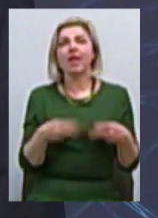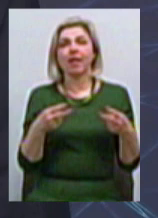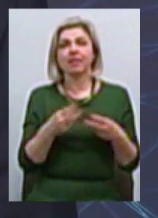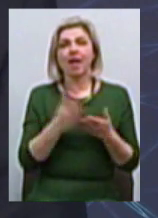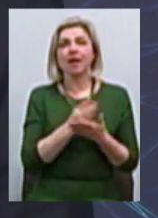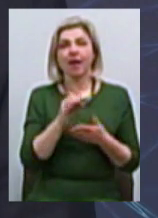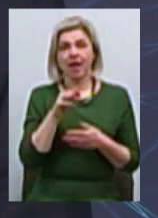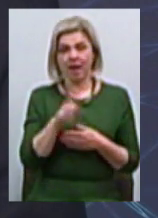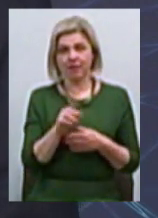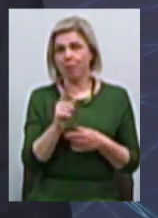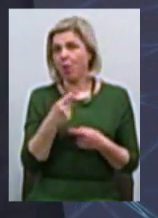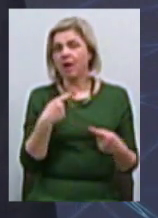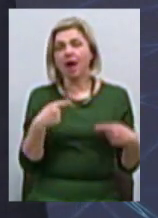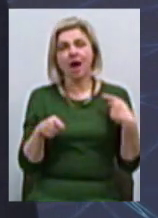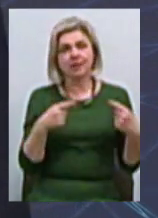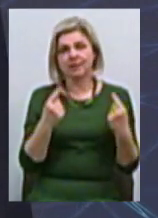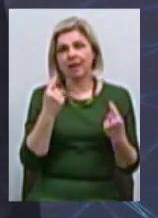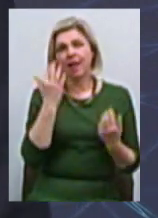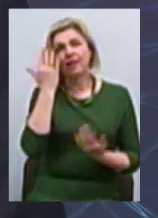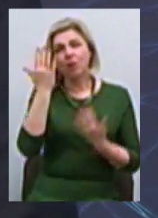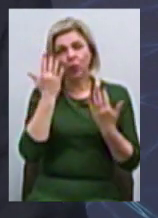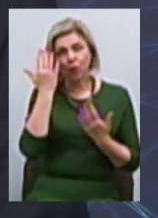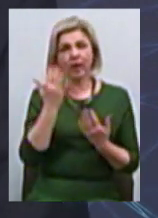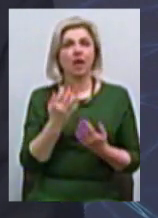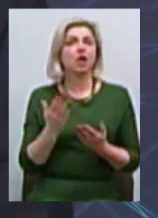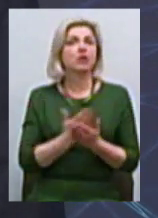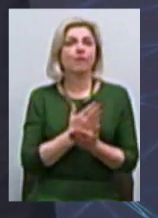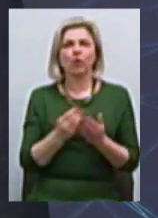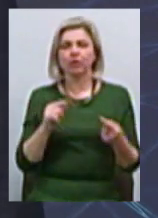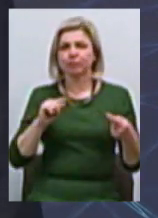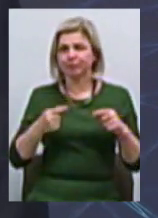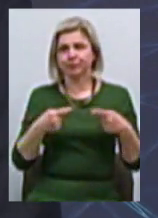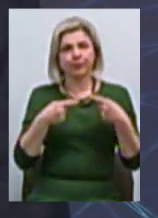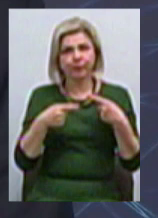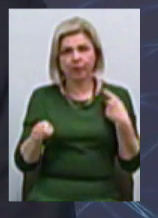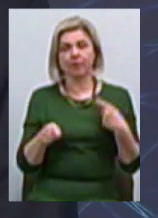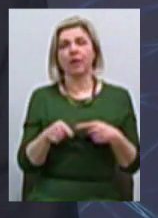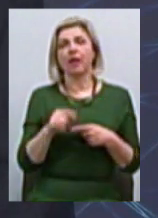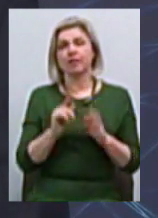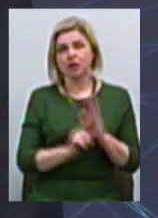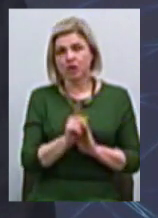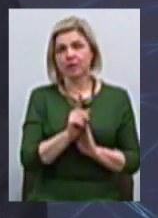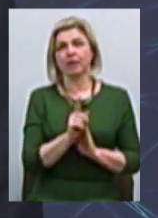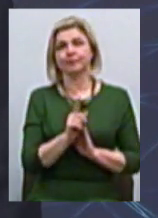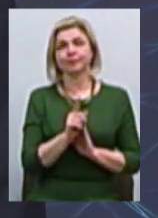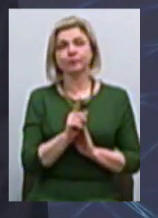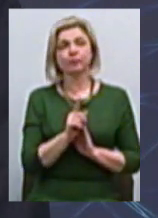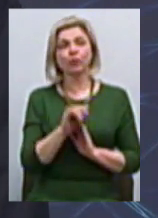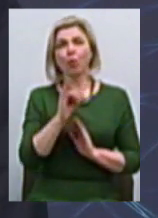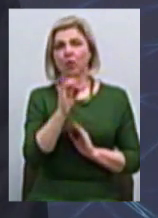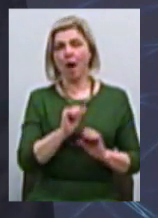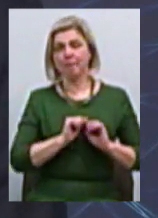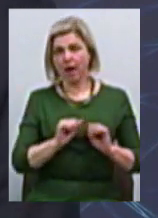из абсолютно разных идеологий, абсолютно диаметрально противоположных, то есть начинает ура-патриотов